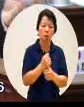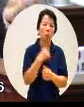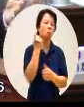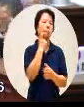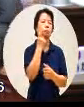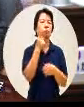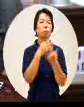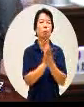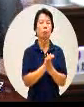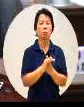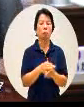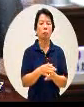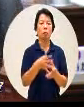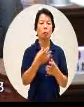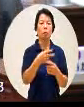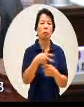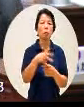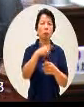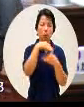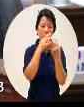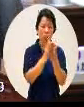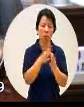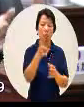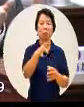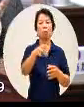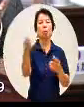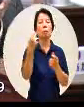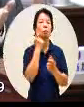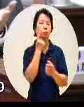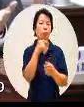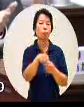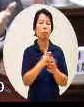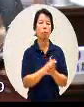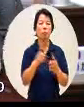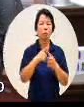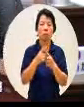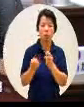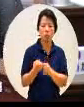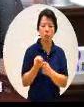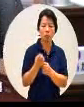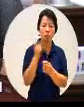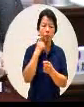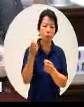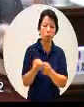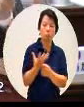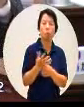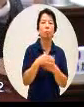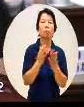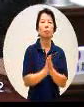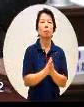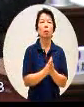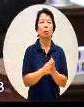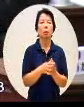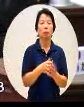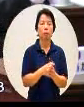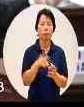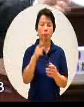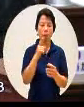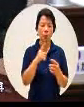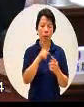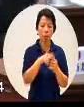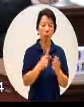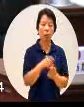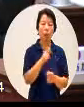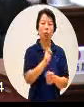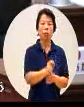萬他估四百多萬多了一百五十萬人口灌水運量灌水所以呢你在DNA